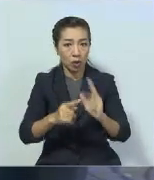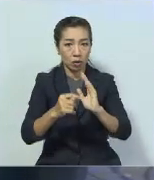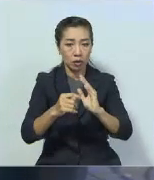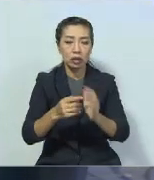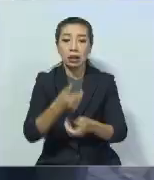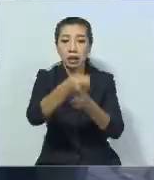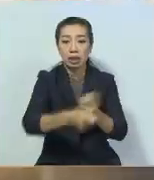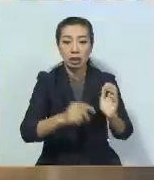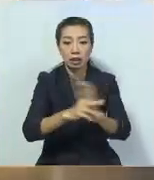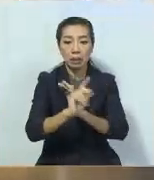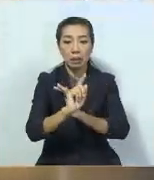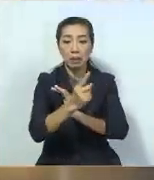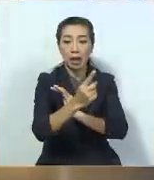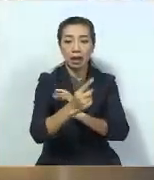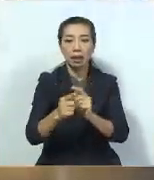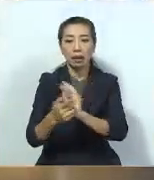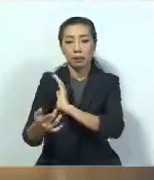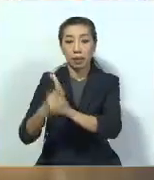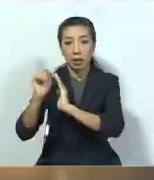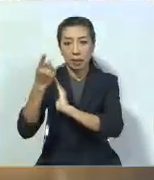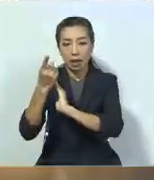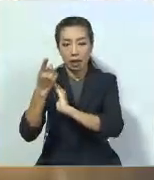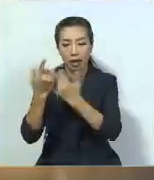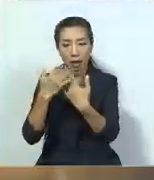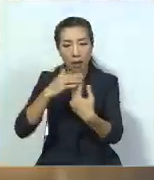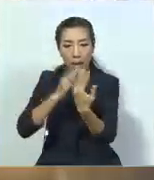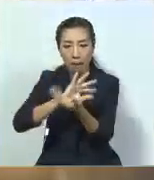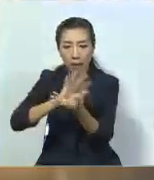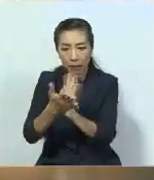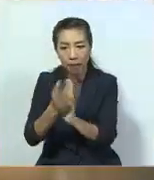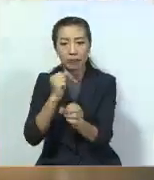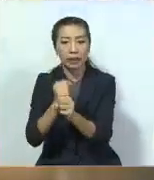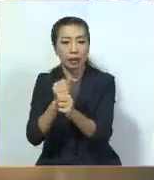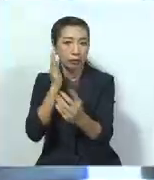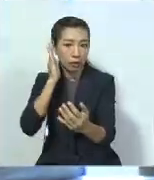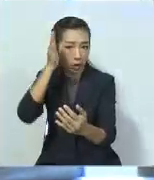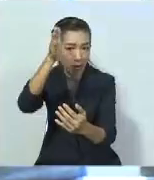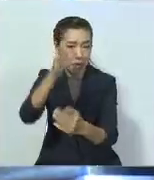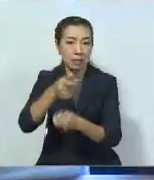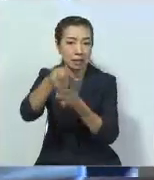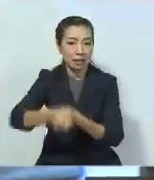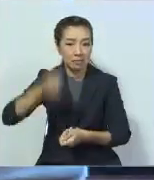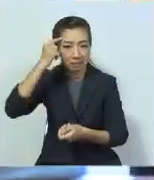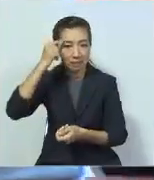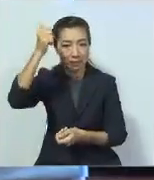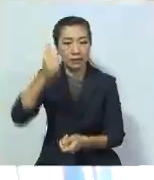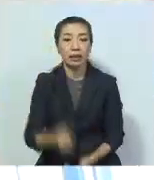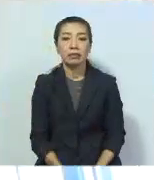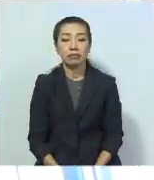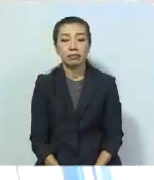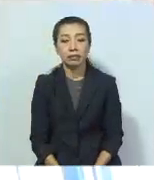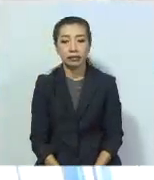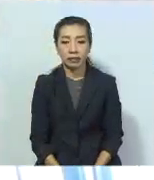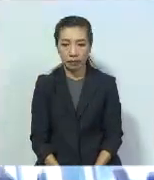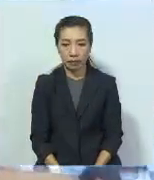ใช้รวมกับเทคโนโลยีสมัยใหม่ในการขับเคลื่อนภาคเกษตรไปสู่เกษตรอัจฉริยะนะครับนอกจากประเด็นเหล่